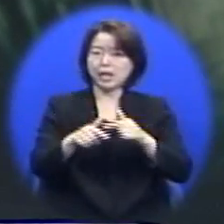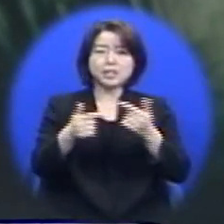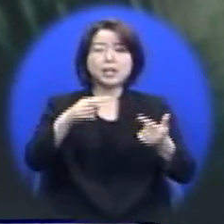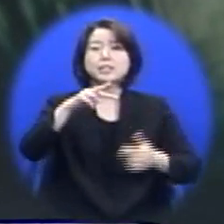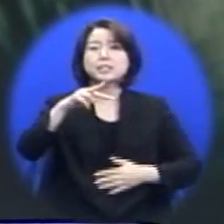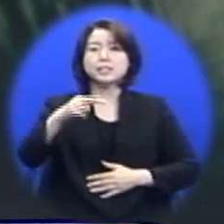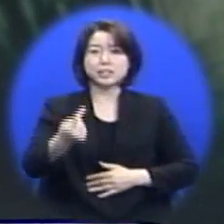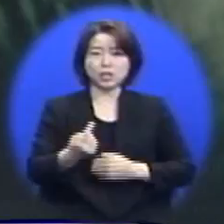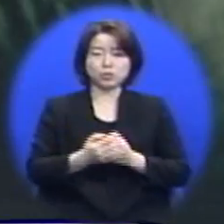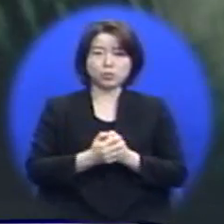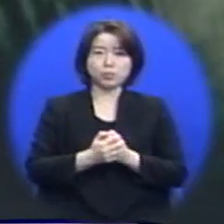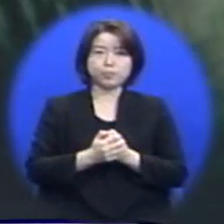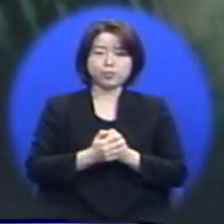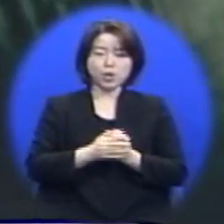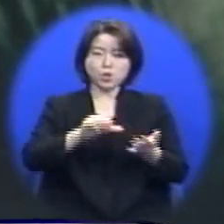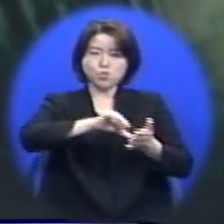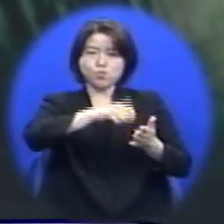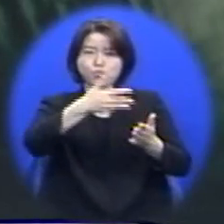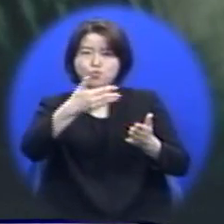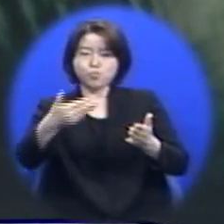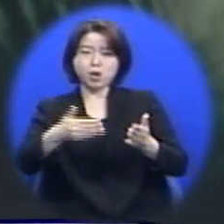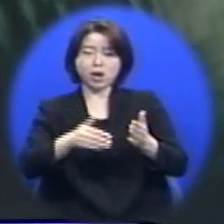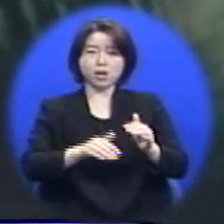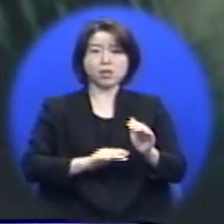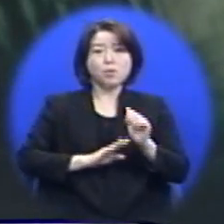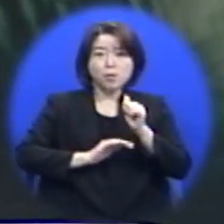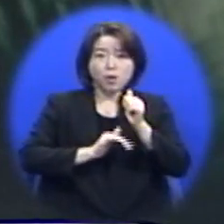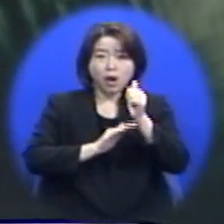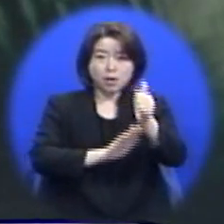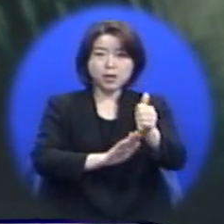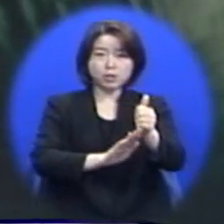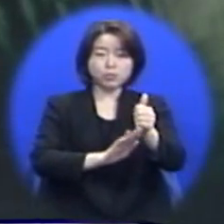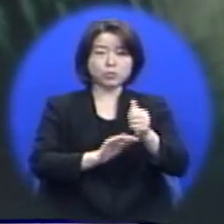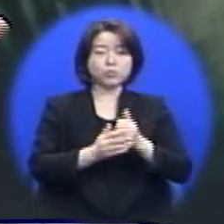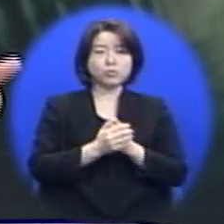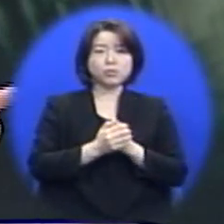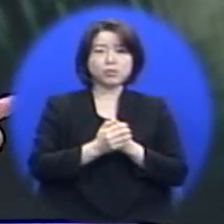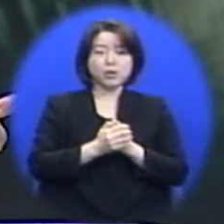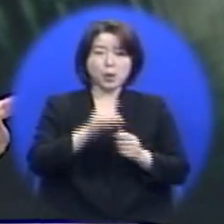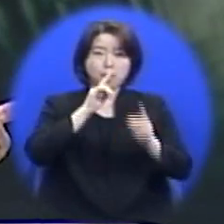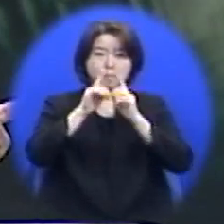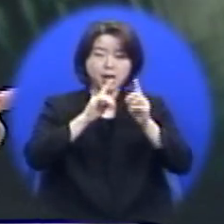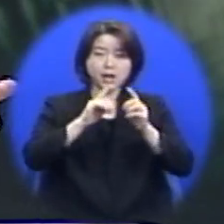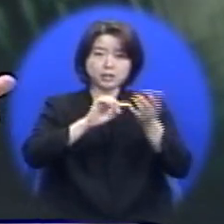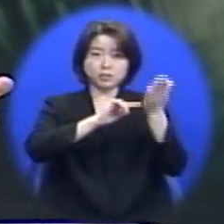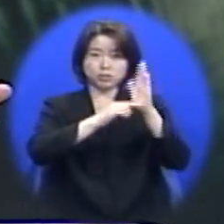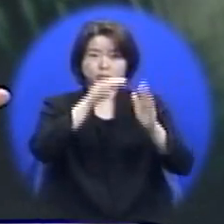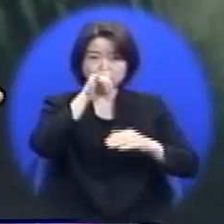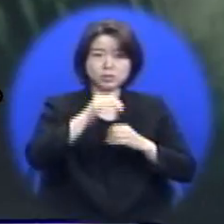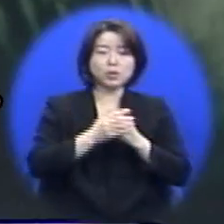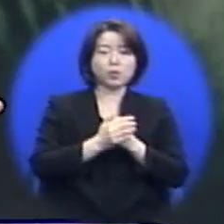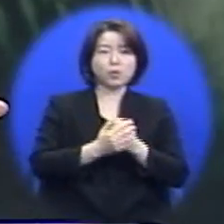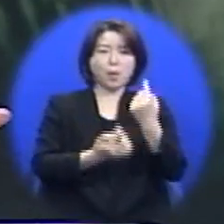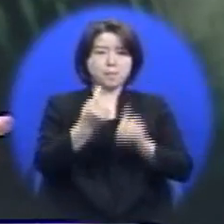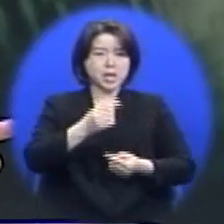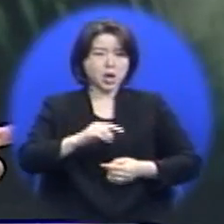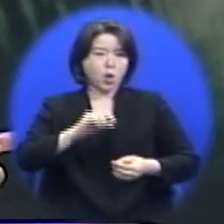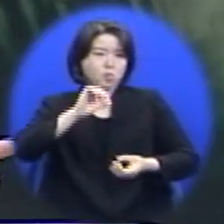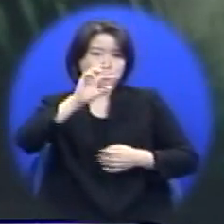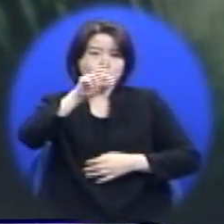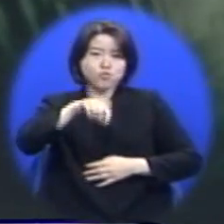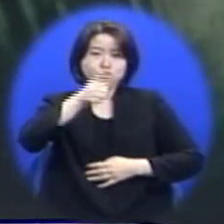유명한 성경 하박국 33장 7절부터 보면 하박국이 이렇게 고백합니다. 비록 무화과 나무가 무성하지